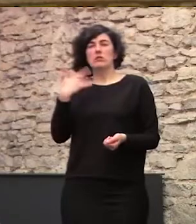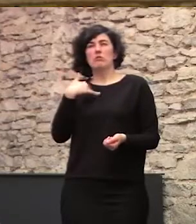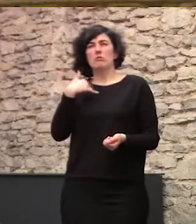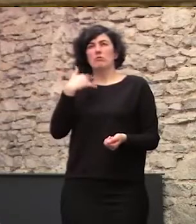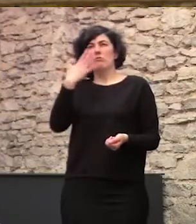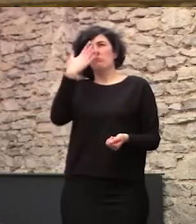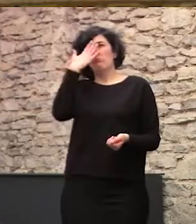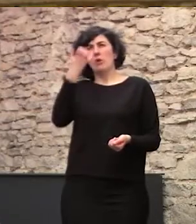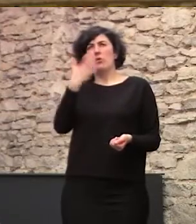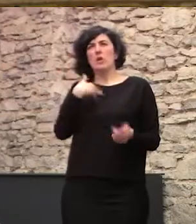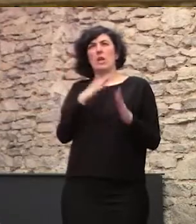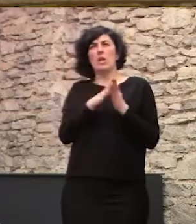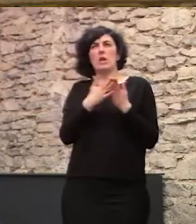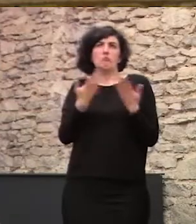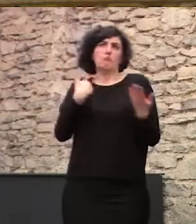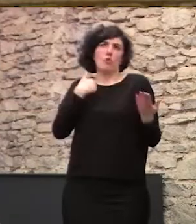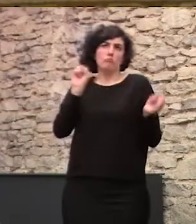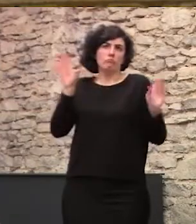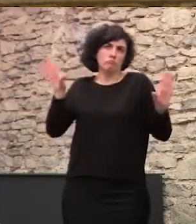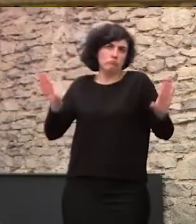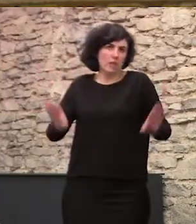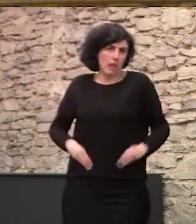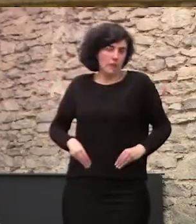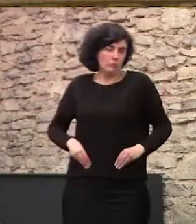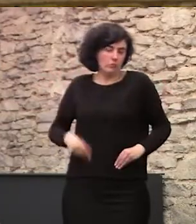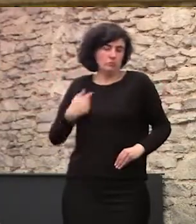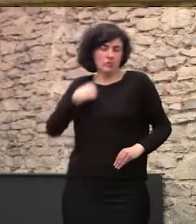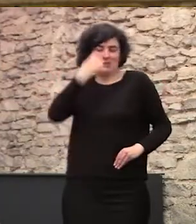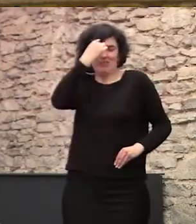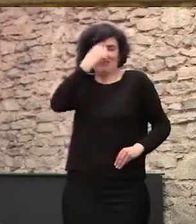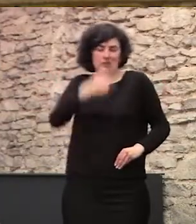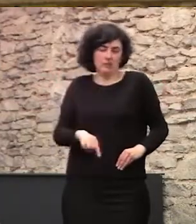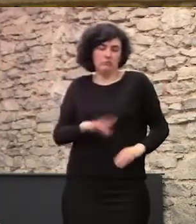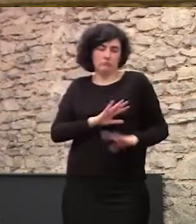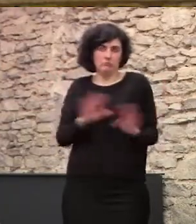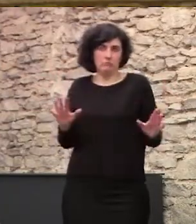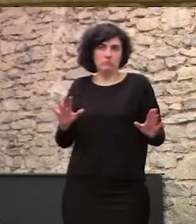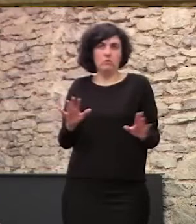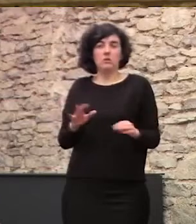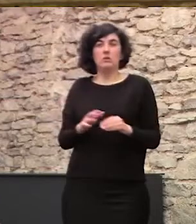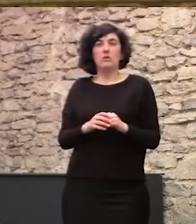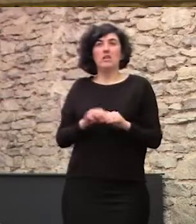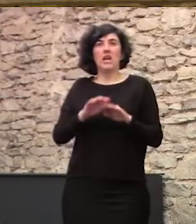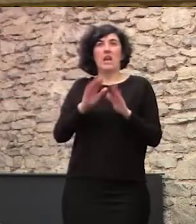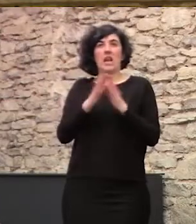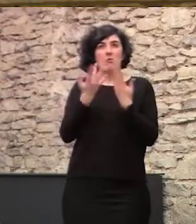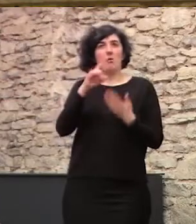ez da ez dut ukatzen hori, eh? Osea, dut egin nuen egin hori, baina hori ta gero bai.